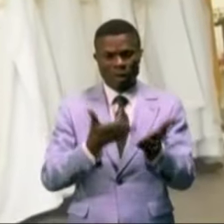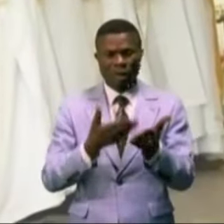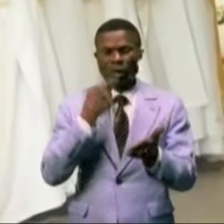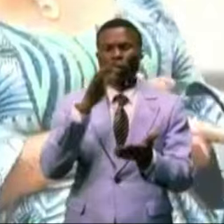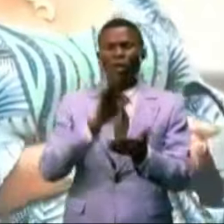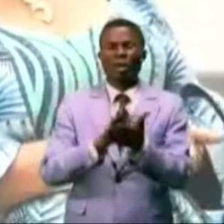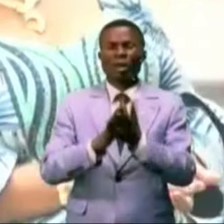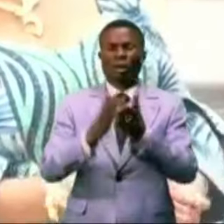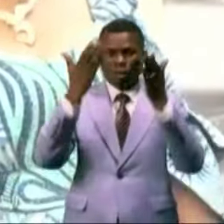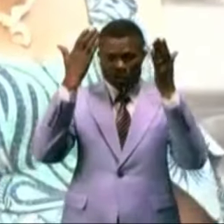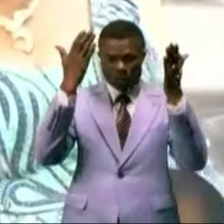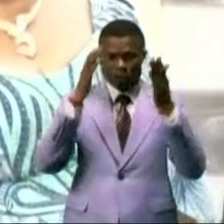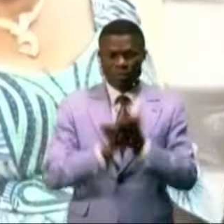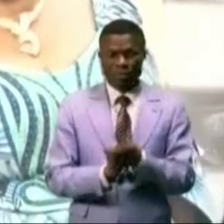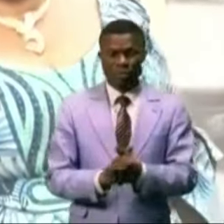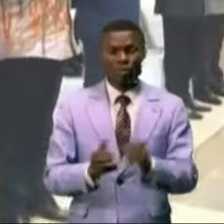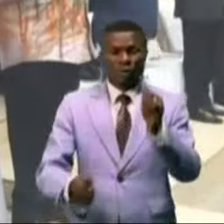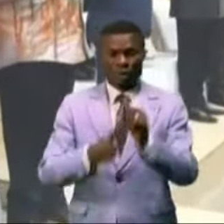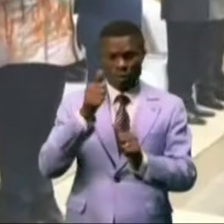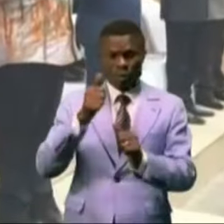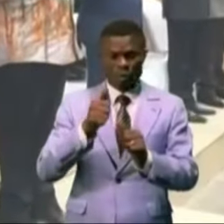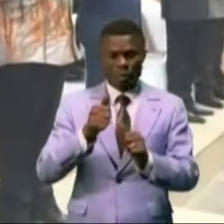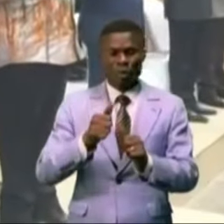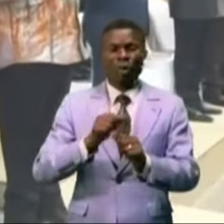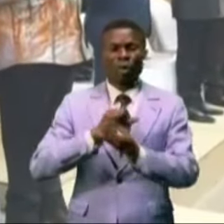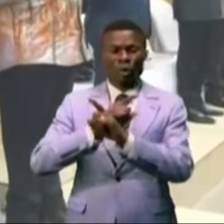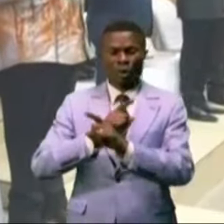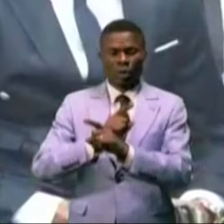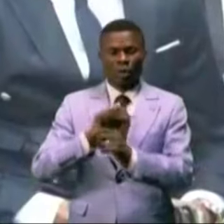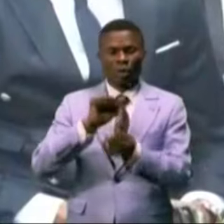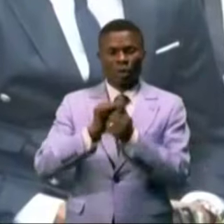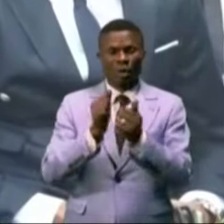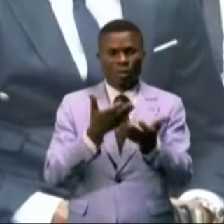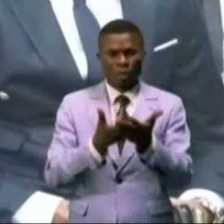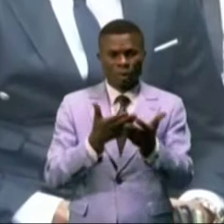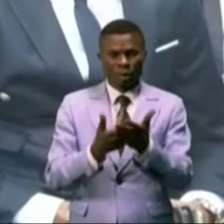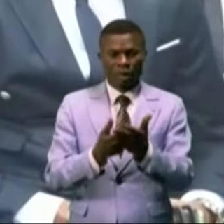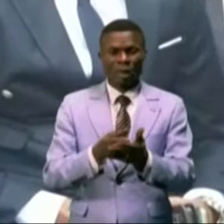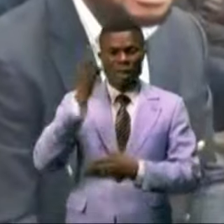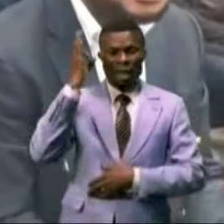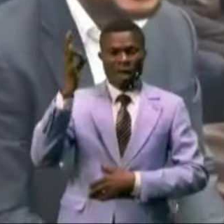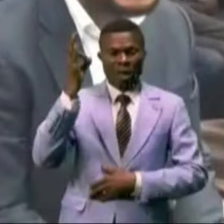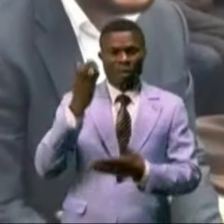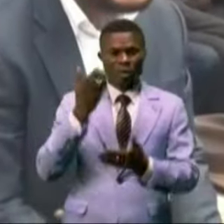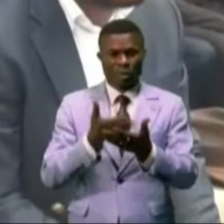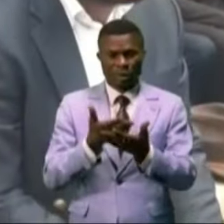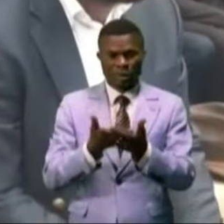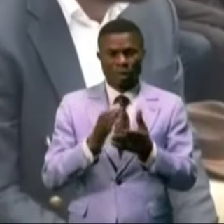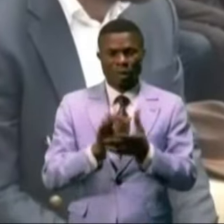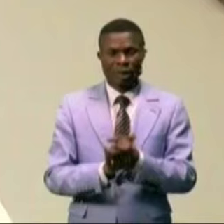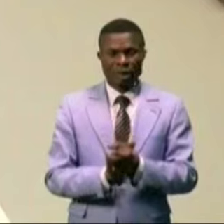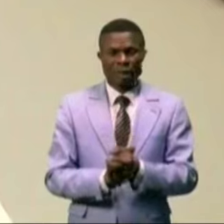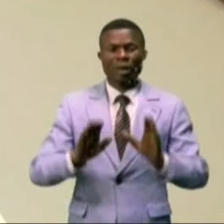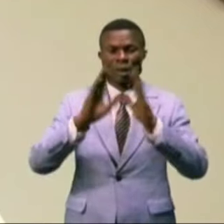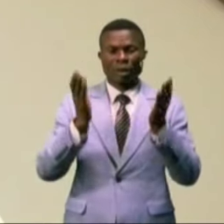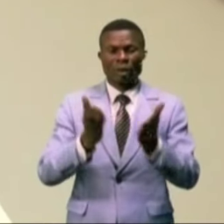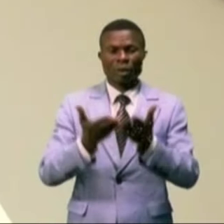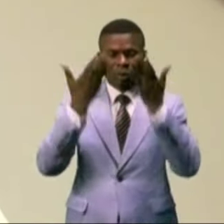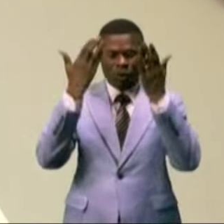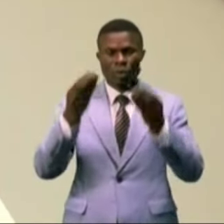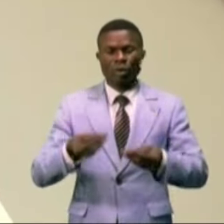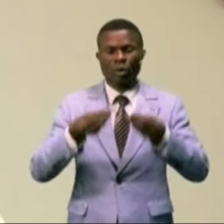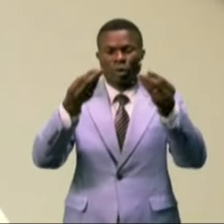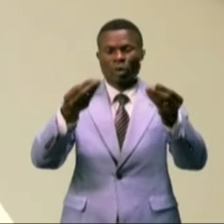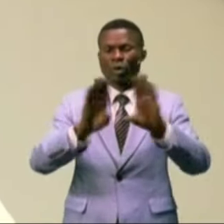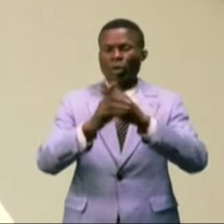des grâces. Au-delà des résistances et des doutes par rapport à son nouveau poste d'affectation, Monseigneur Liber Mpongo